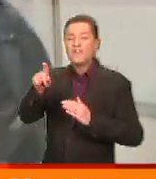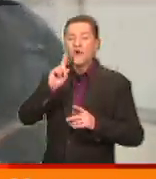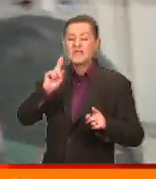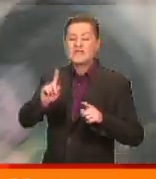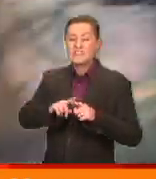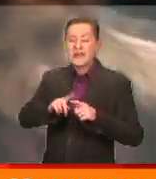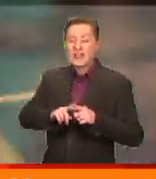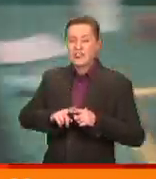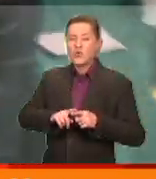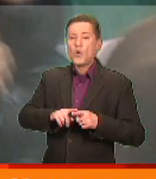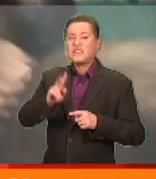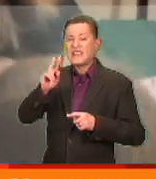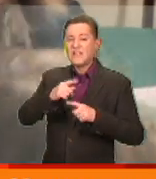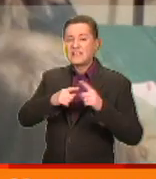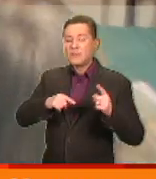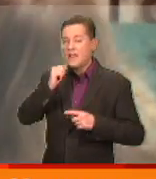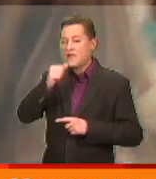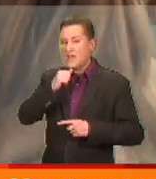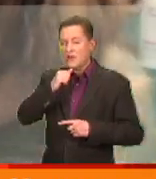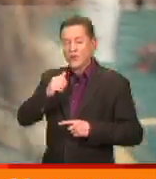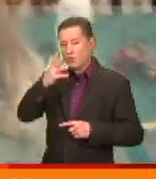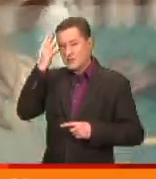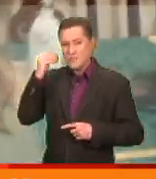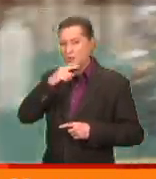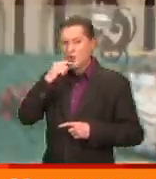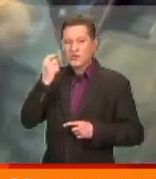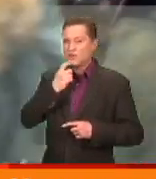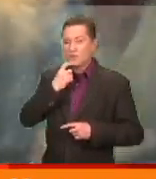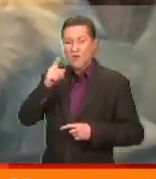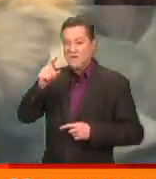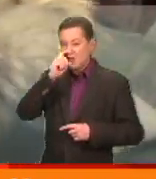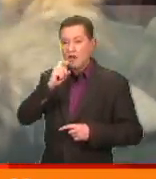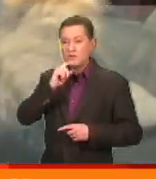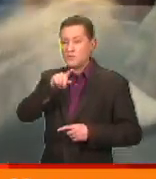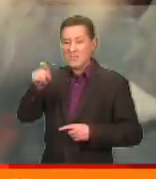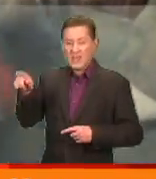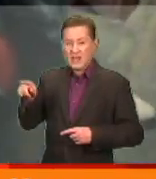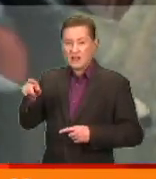за 2.5 роки вже встигли забути російську. Він не розуміє їх.